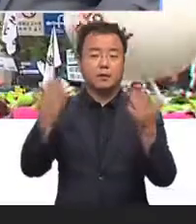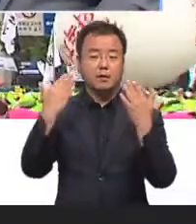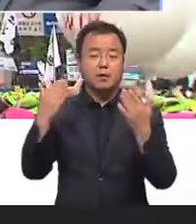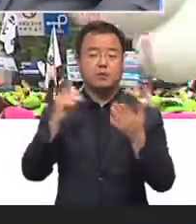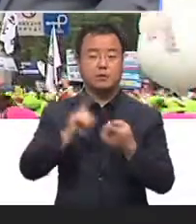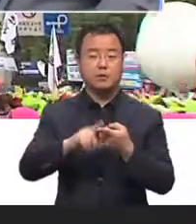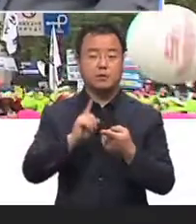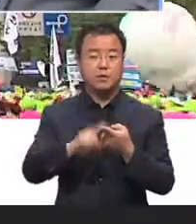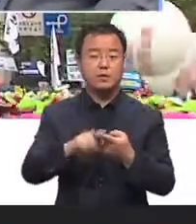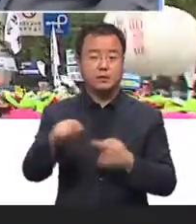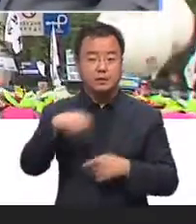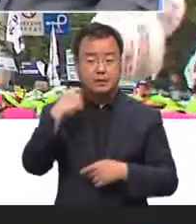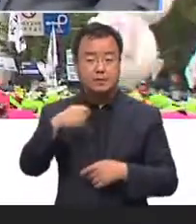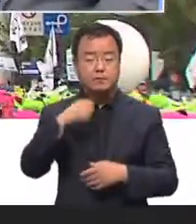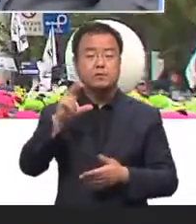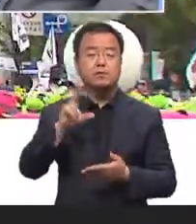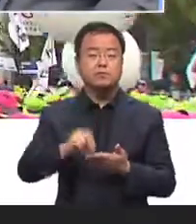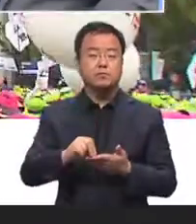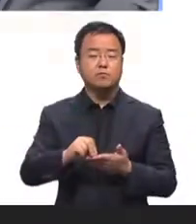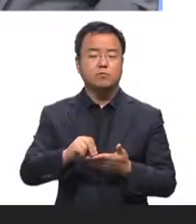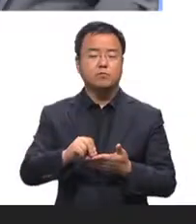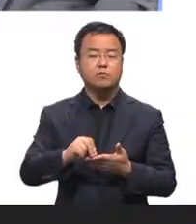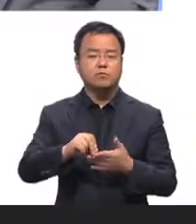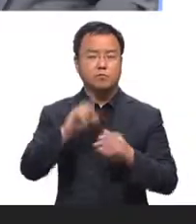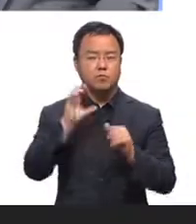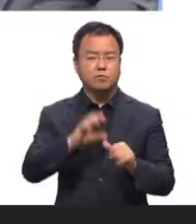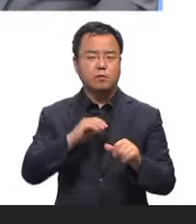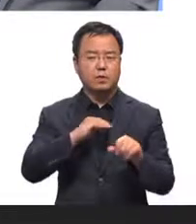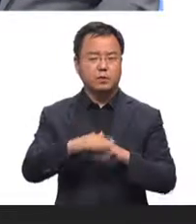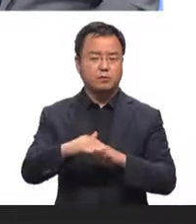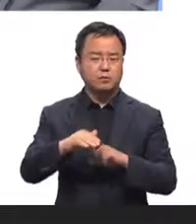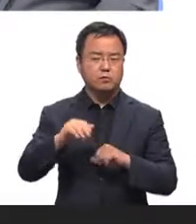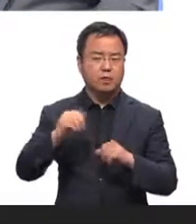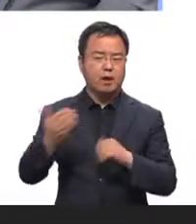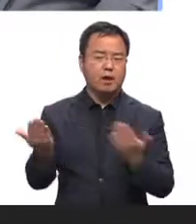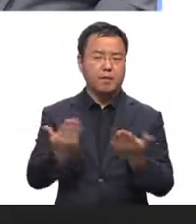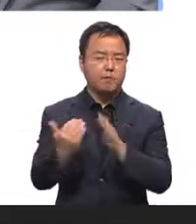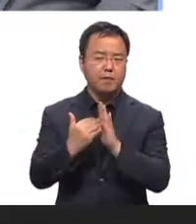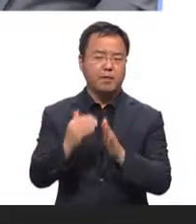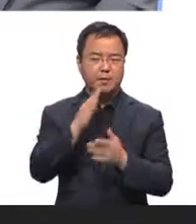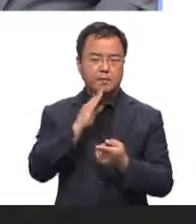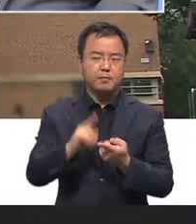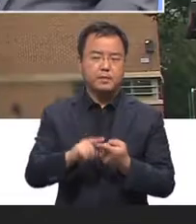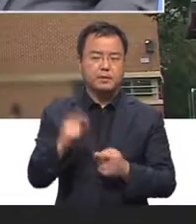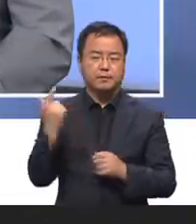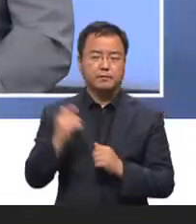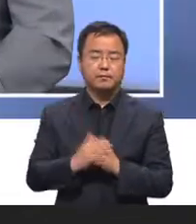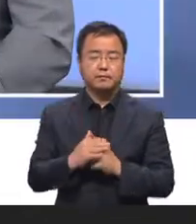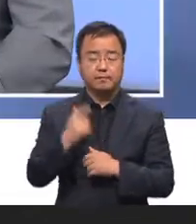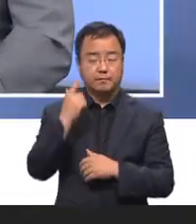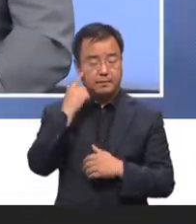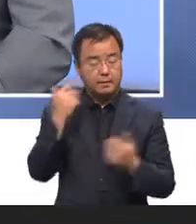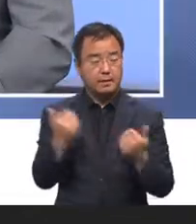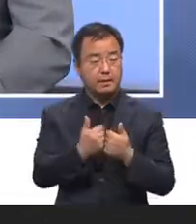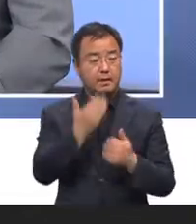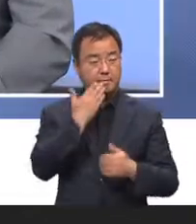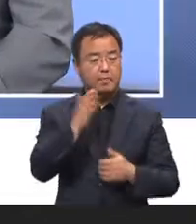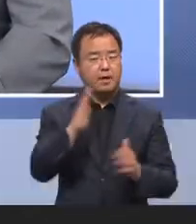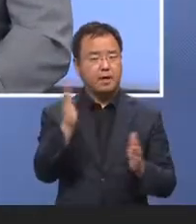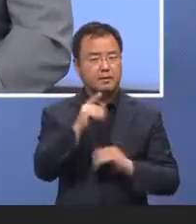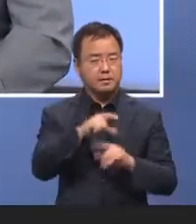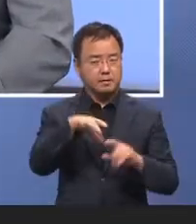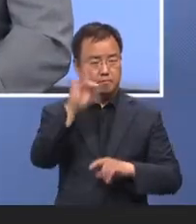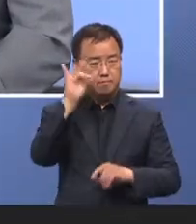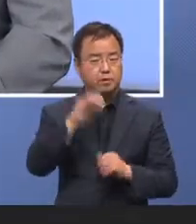이 급식 문제를 볼모로 해서 하는 것은 저는 문 당치 않다고 생각하고 반발 있을 수 있으나 학생 우선돼야 된 건